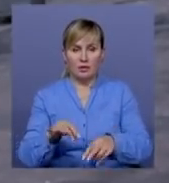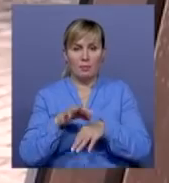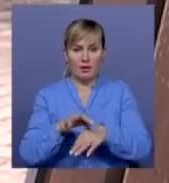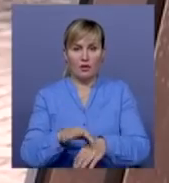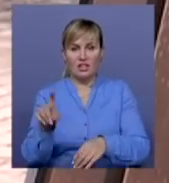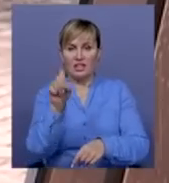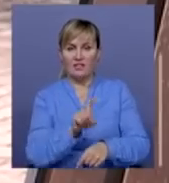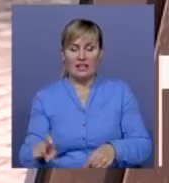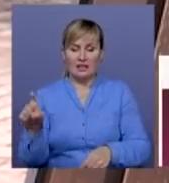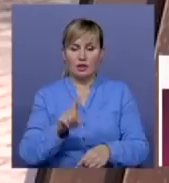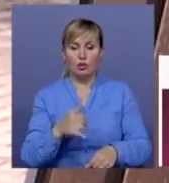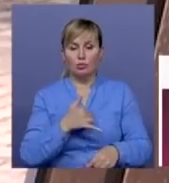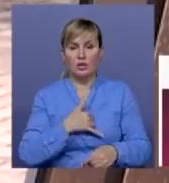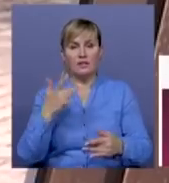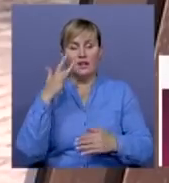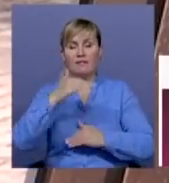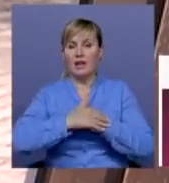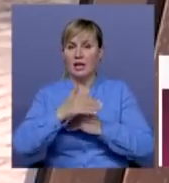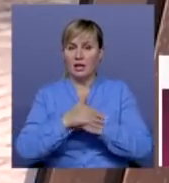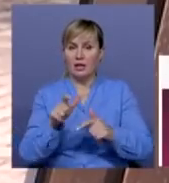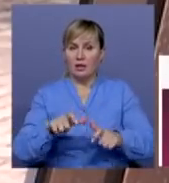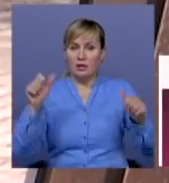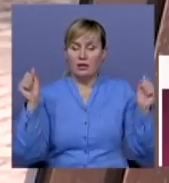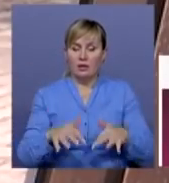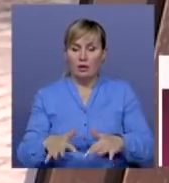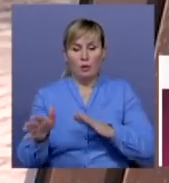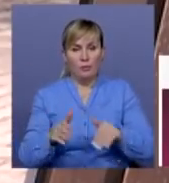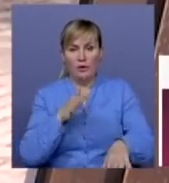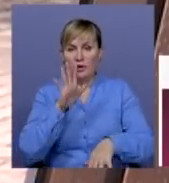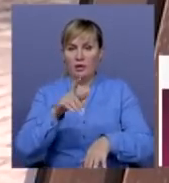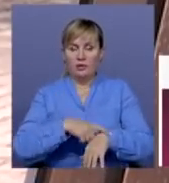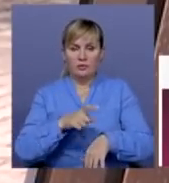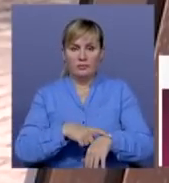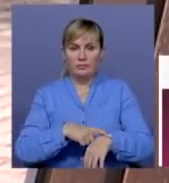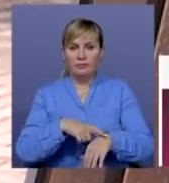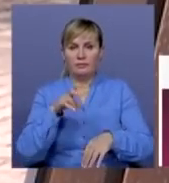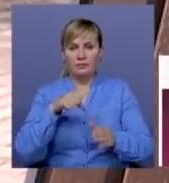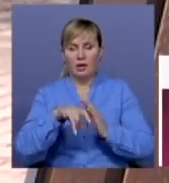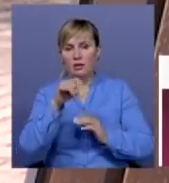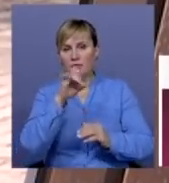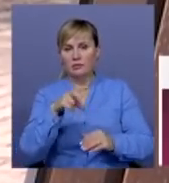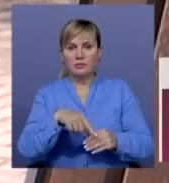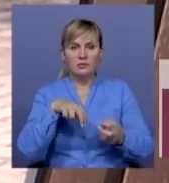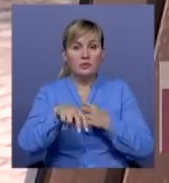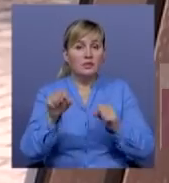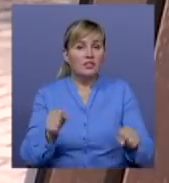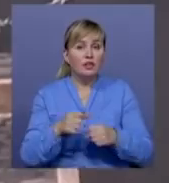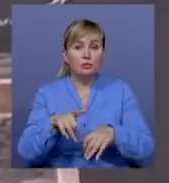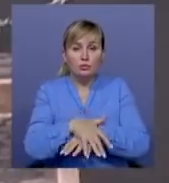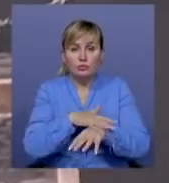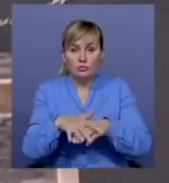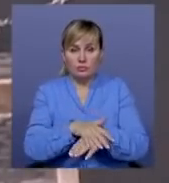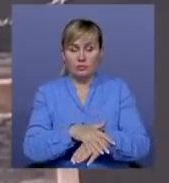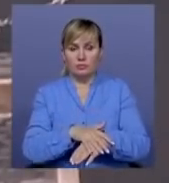дезинфекцию. Особенно у нас всегда вечером здесь. Вот после 5 часов на Арбате тут не пройти.